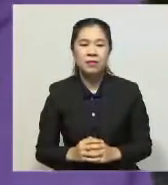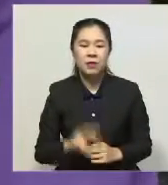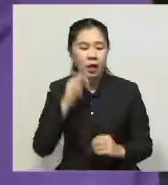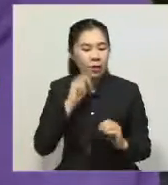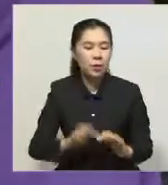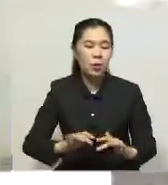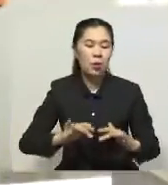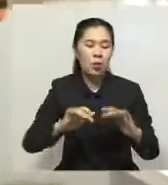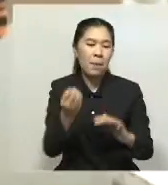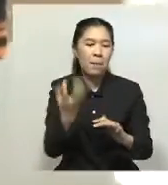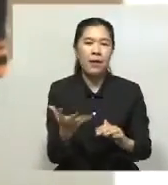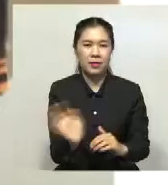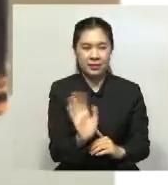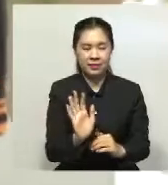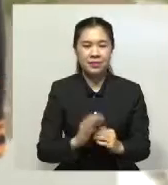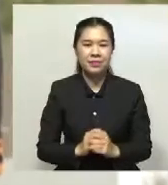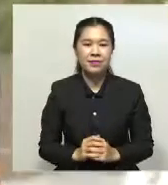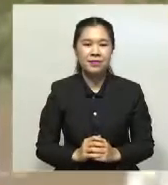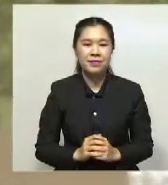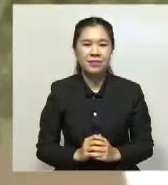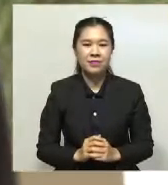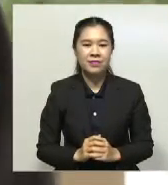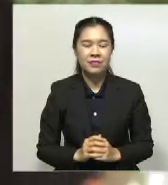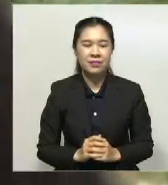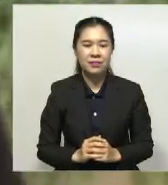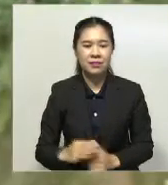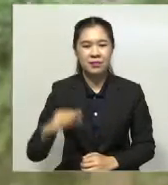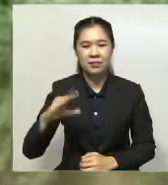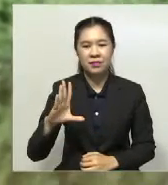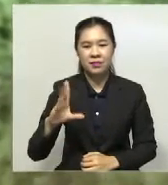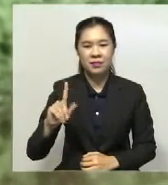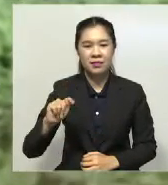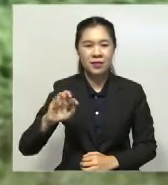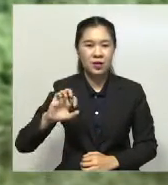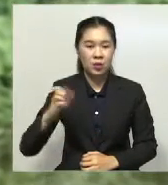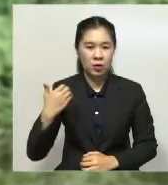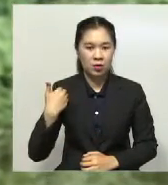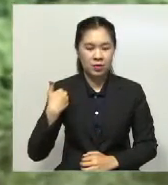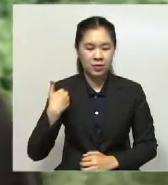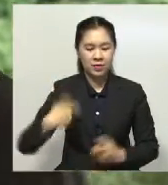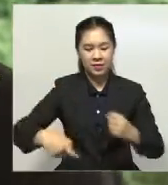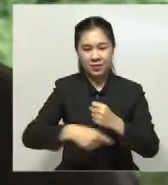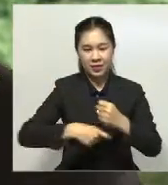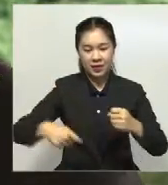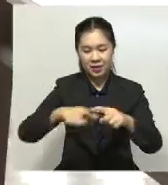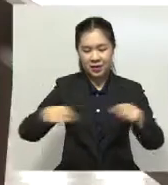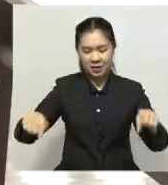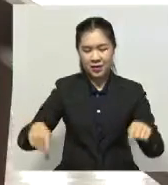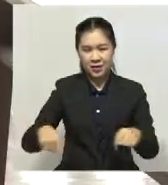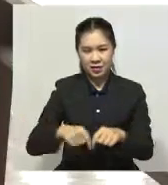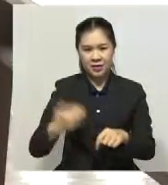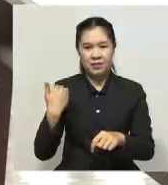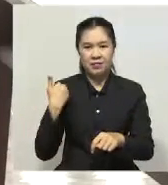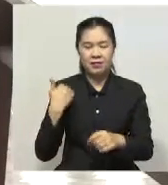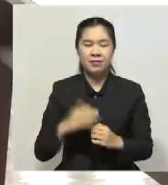เยอะเกินไป เช่นเดียวกันกับนายโชติสายยืนยงที่เป็นเกษตรกรและมีที่นาอยู่ในพื้นที่ทุ่งรับน้ำพระพิมล